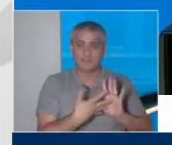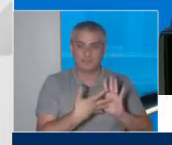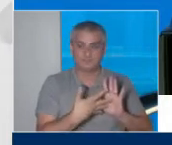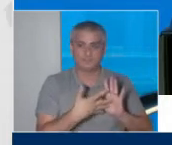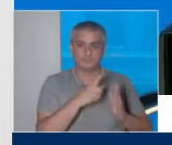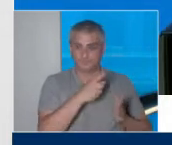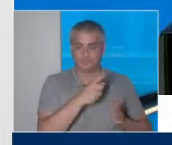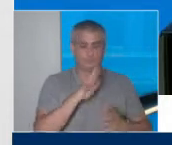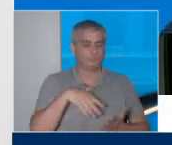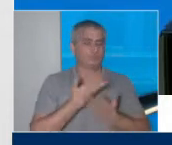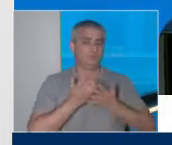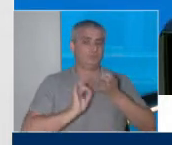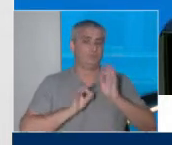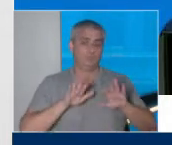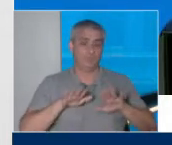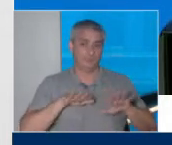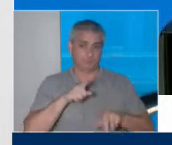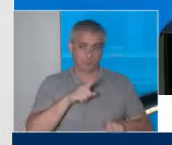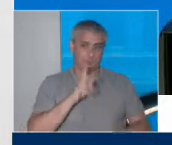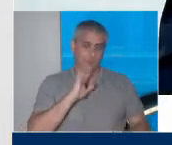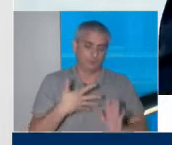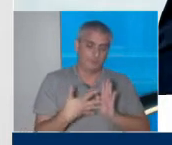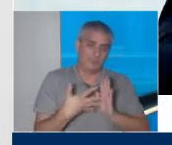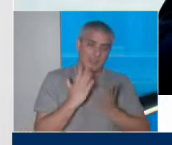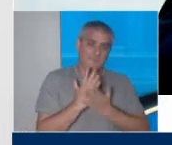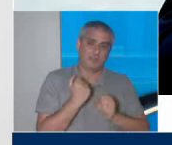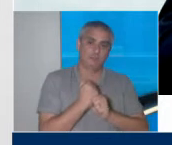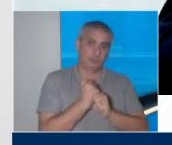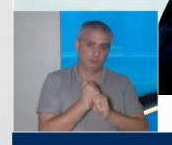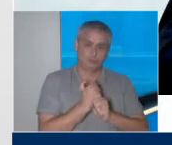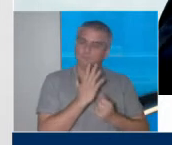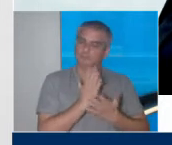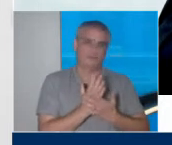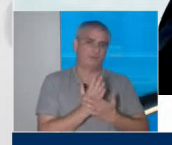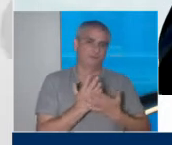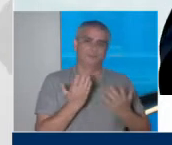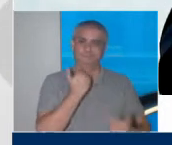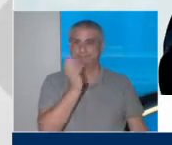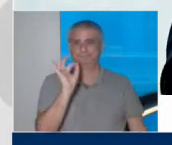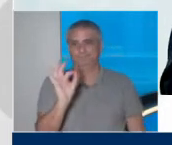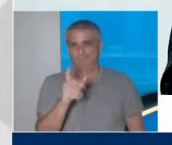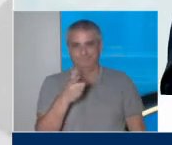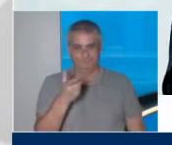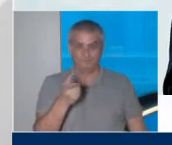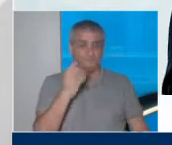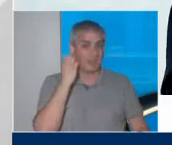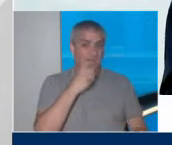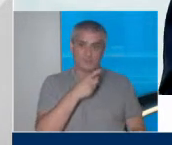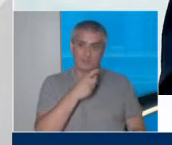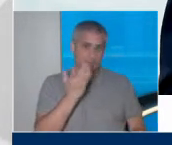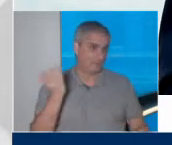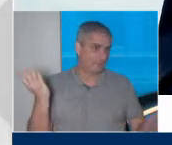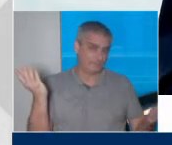עצם זה שהיועמ"שית, אתה יודע, יש איזושהי בדיקה כבר שמתנהלת, זה כבר לרעתו, אני מזכירה לך שליברמן